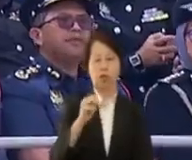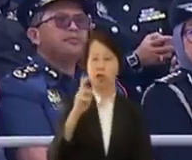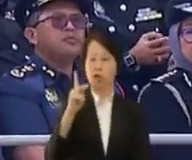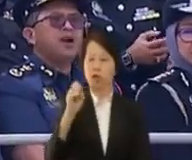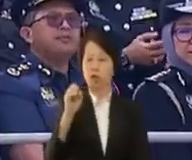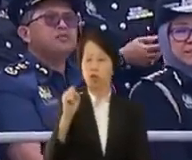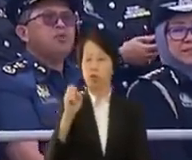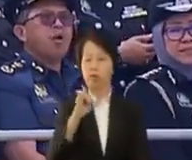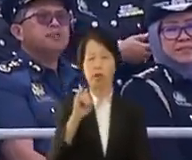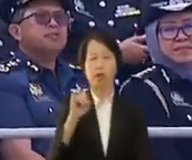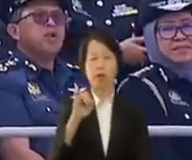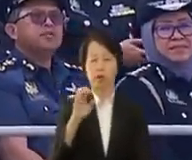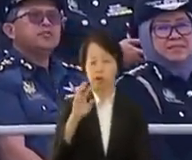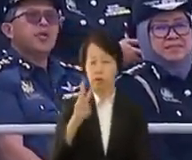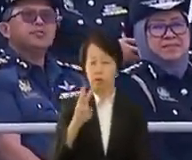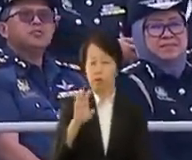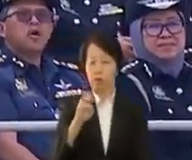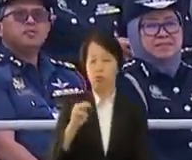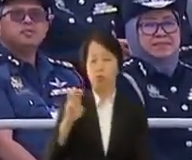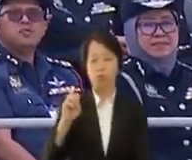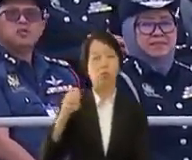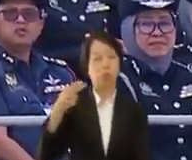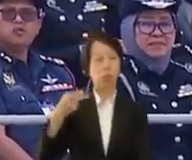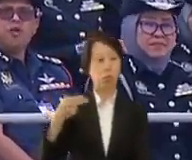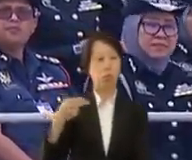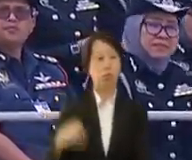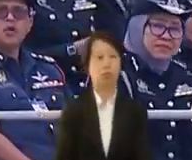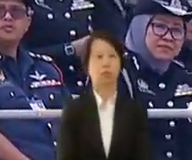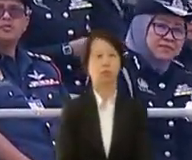Callsign Remo.